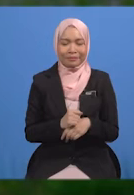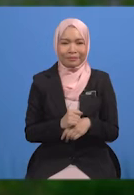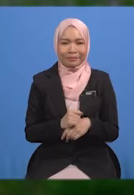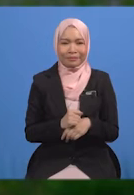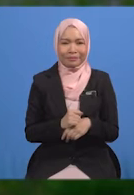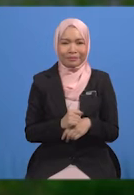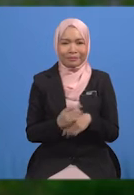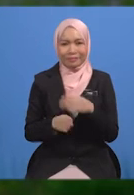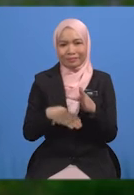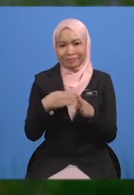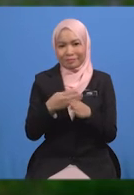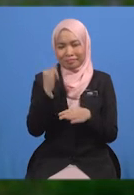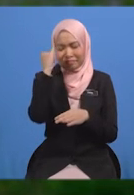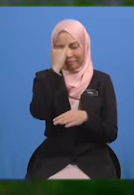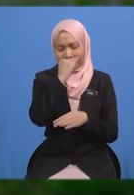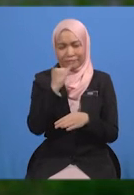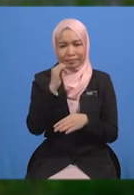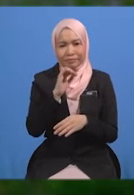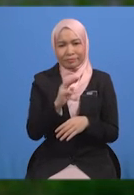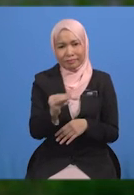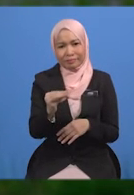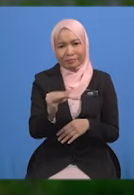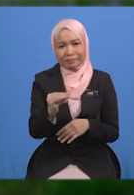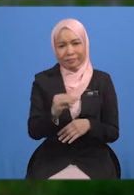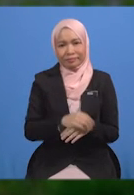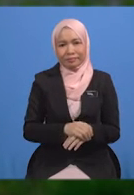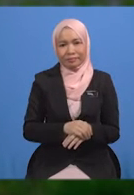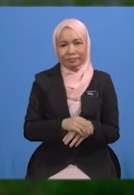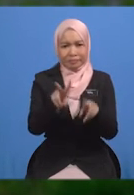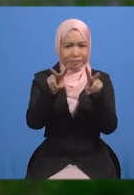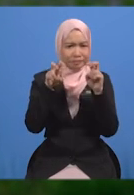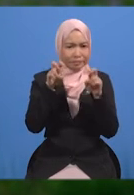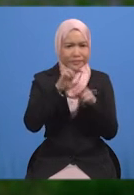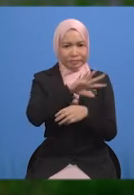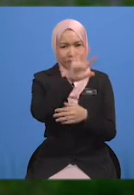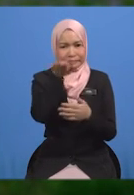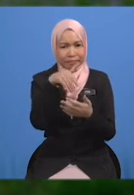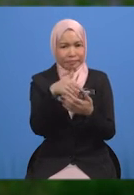Alam, keindahanmu memukau ramai orang.